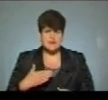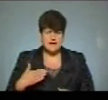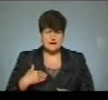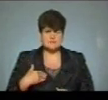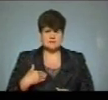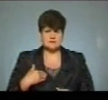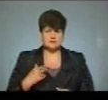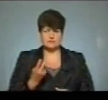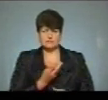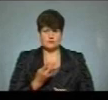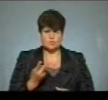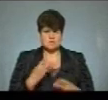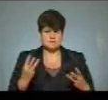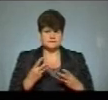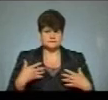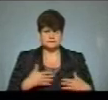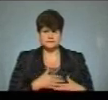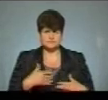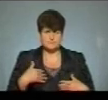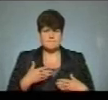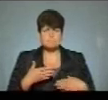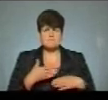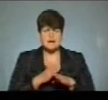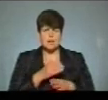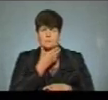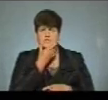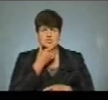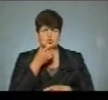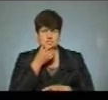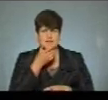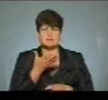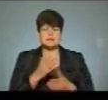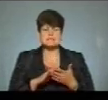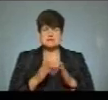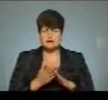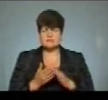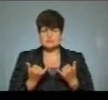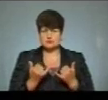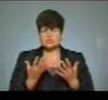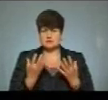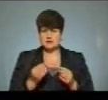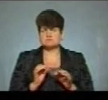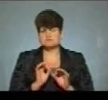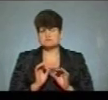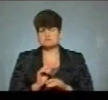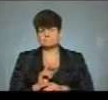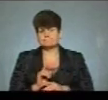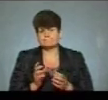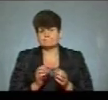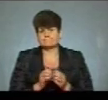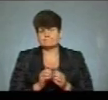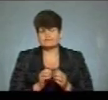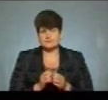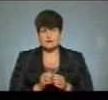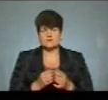двобічний пневмоторакс, перелом нижньої щелепи. Стан на даний момент стабільний, діагноз політравма.